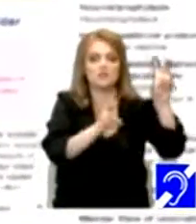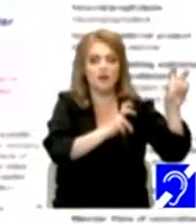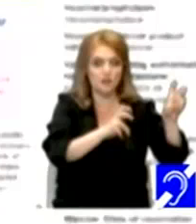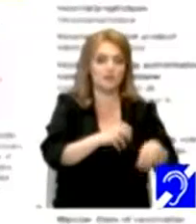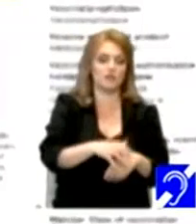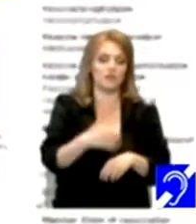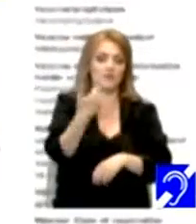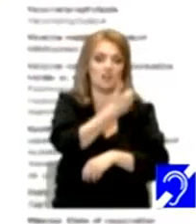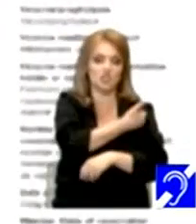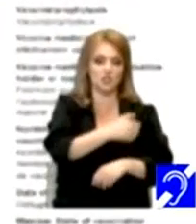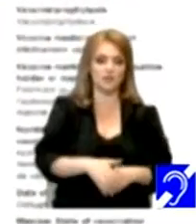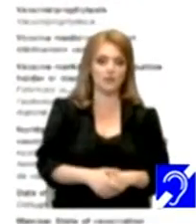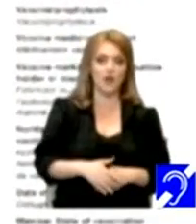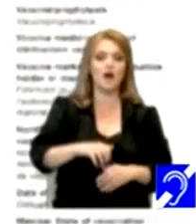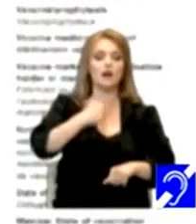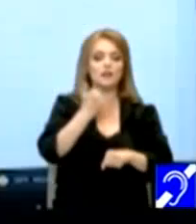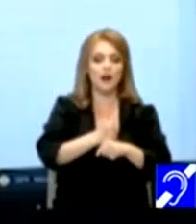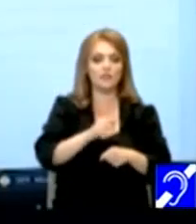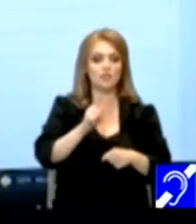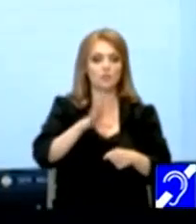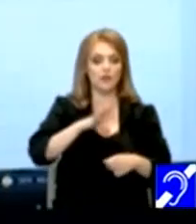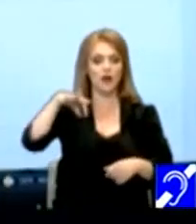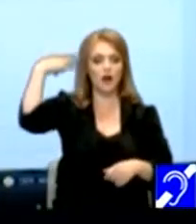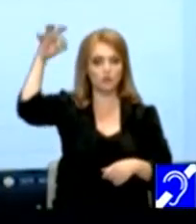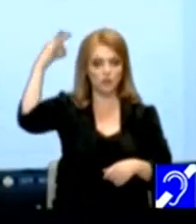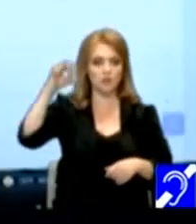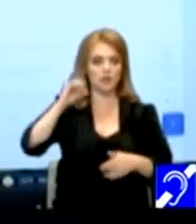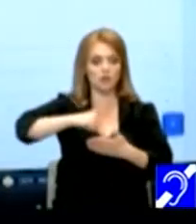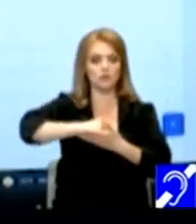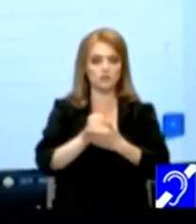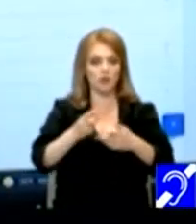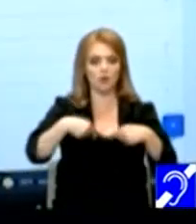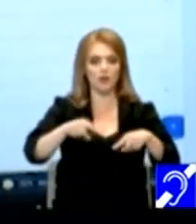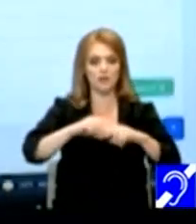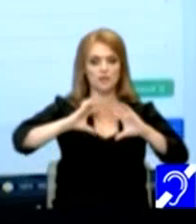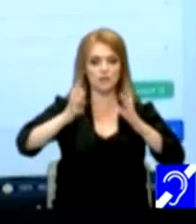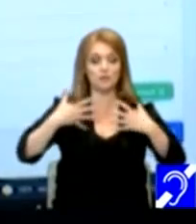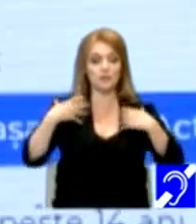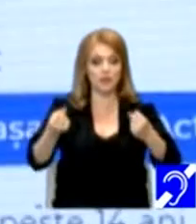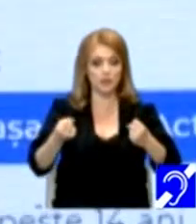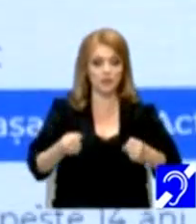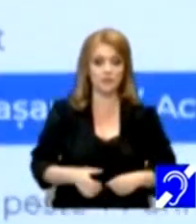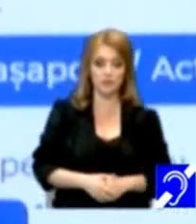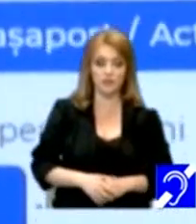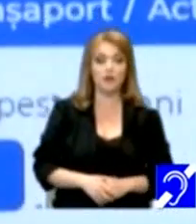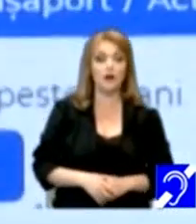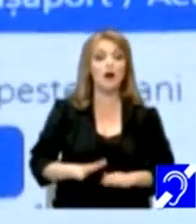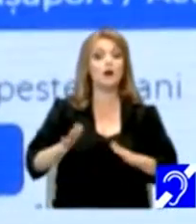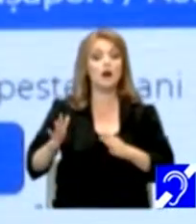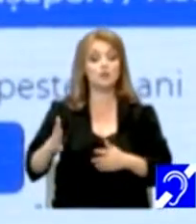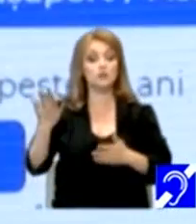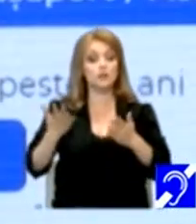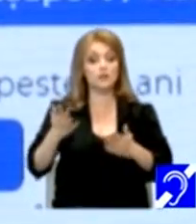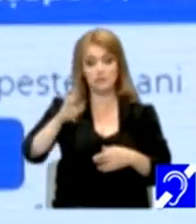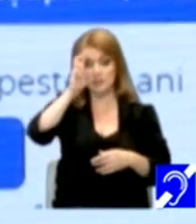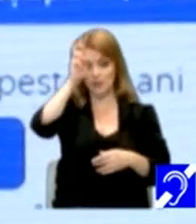COVID-19 utilizat, dacă este autorizat de Organizația Mondială a Sănătății sau Agenția Europeană a Medicamentelor. În cazul în care